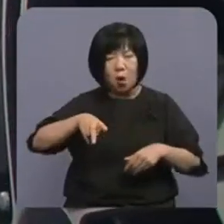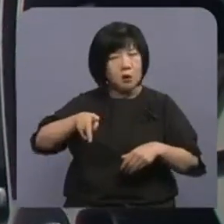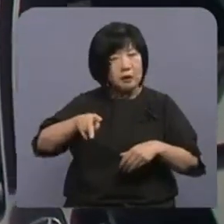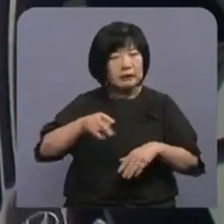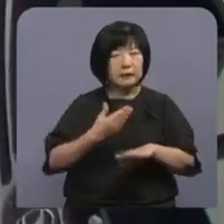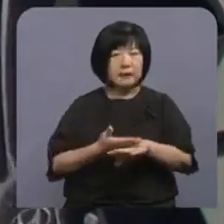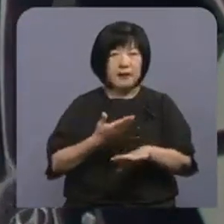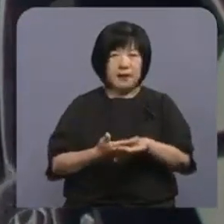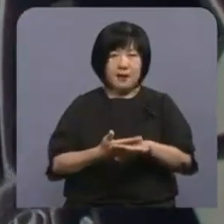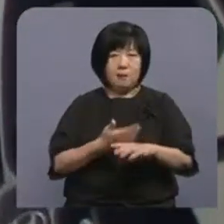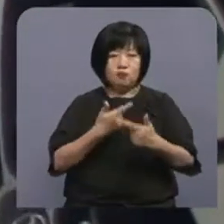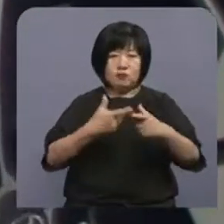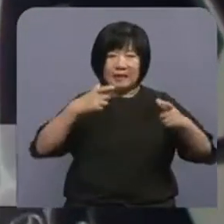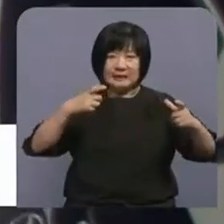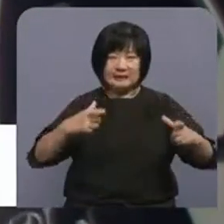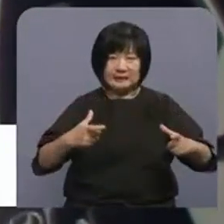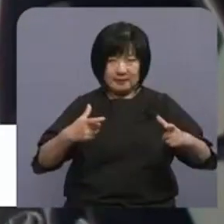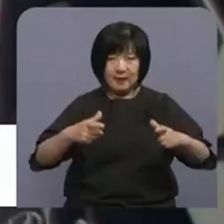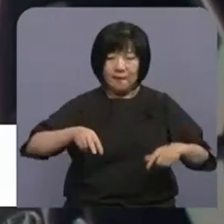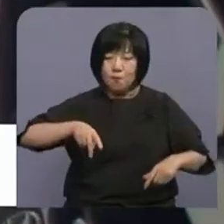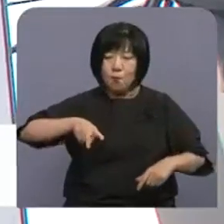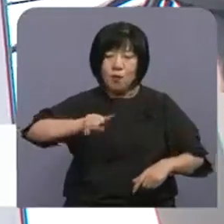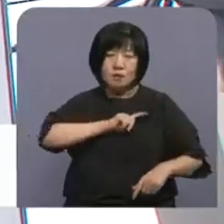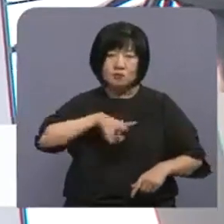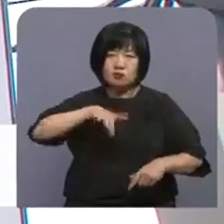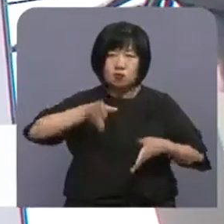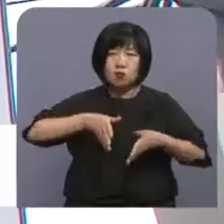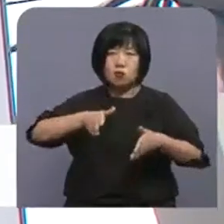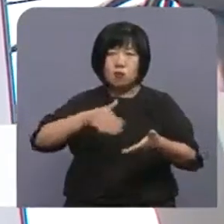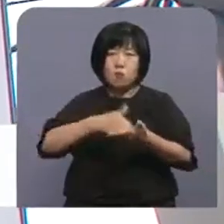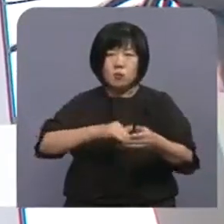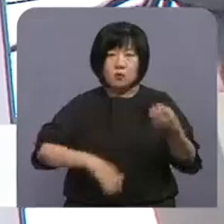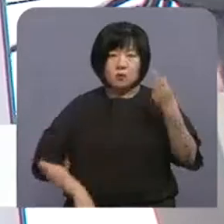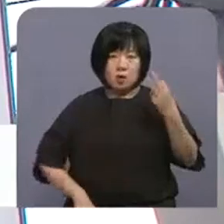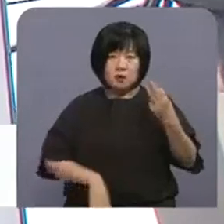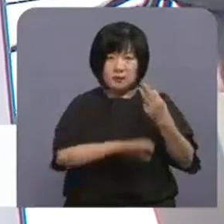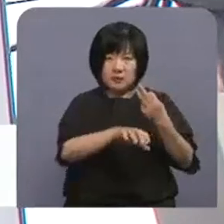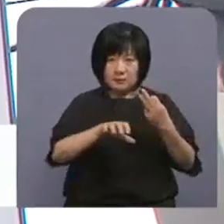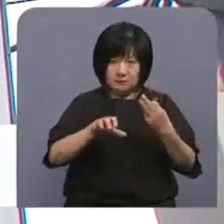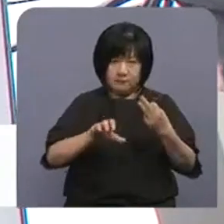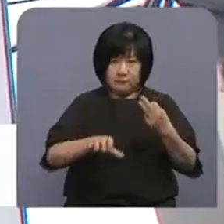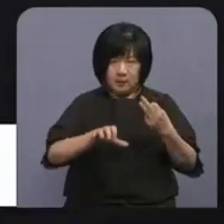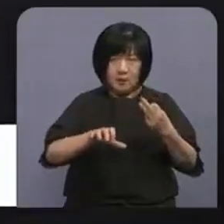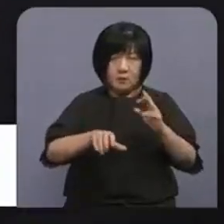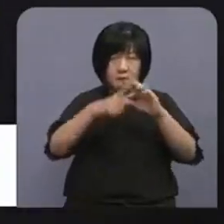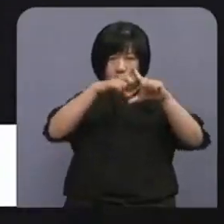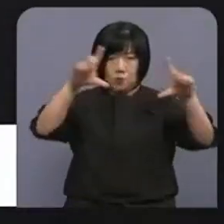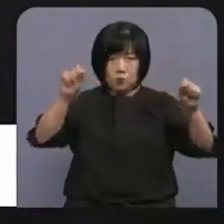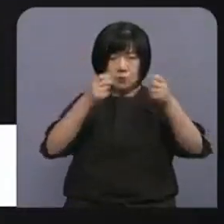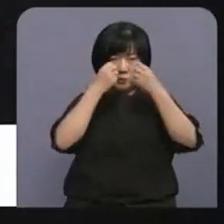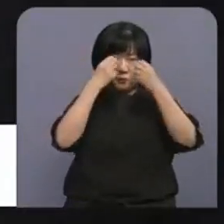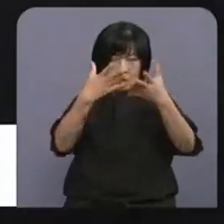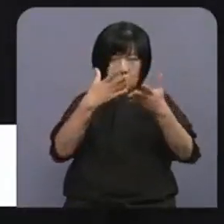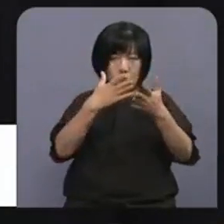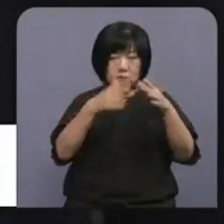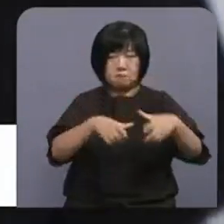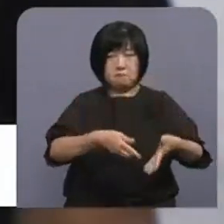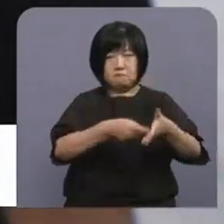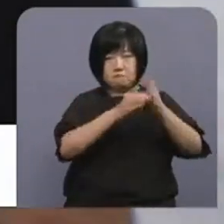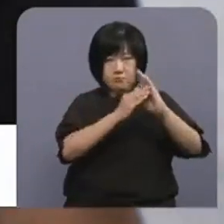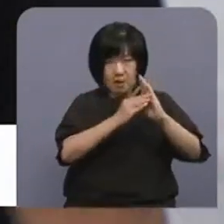부산 지역의 보행자 우선 도로는 모두 13곳. 이 도로에 표지판을 새로 설치하고 정비 사업 등을